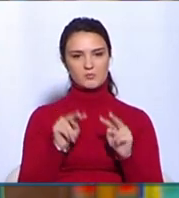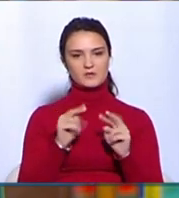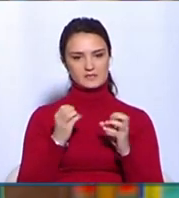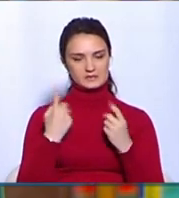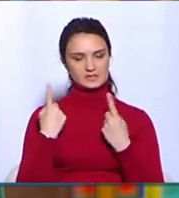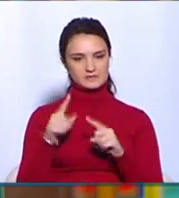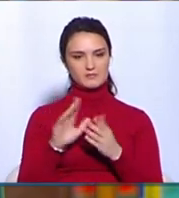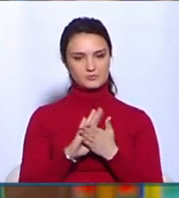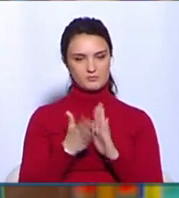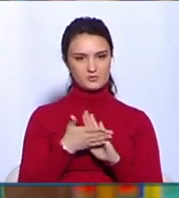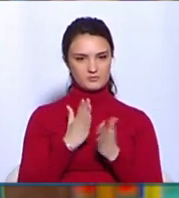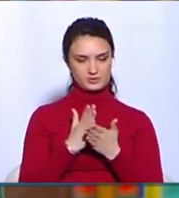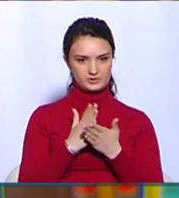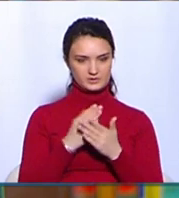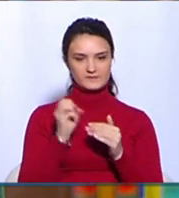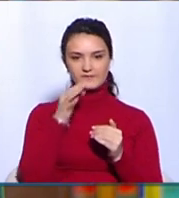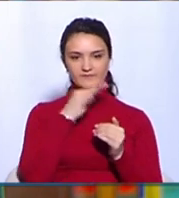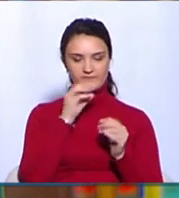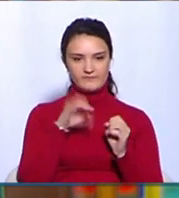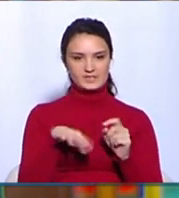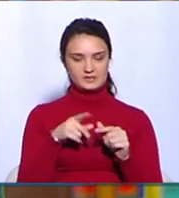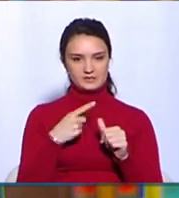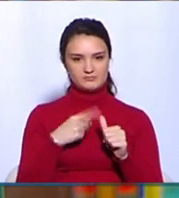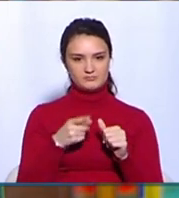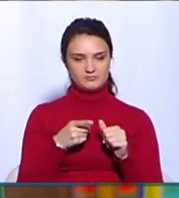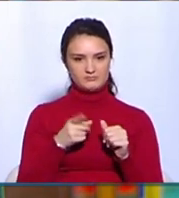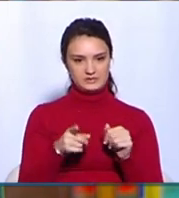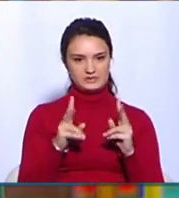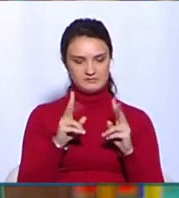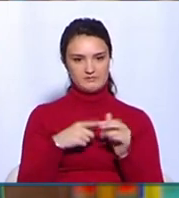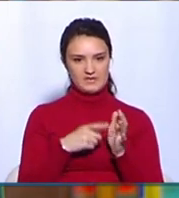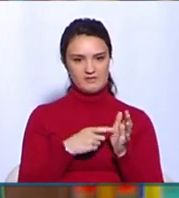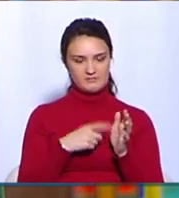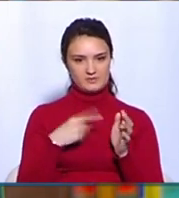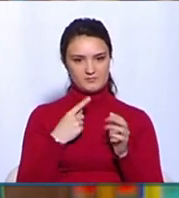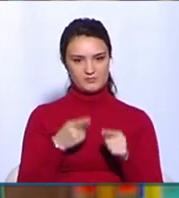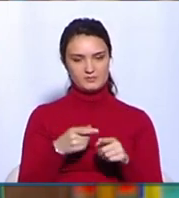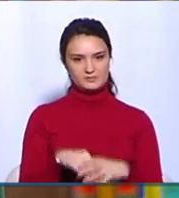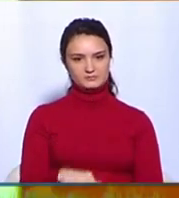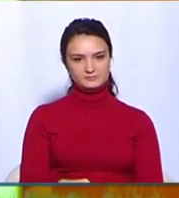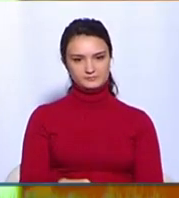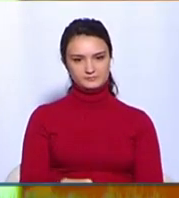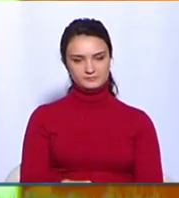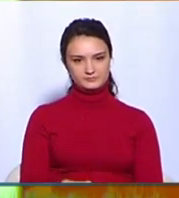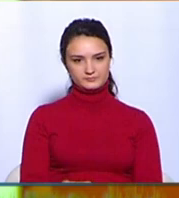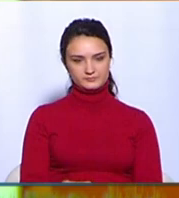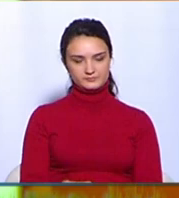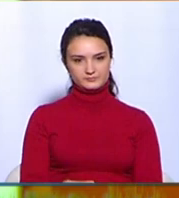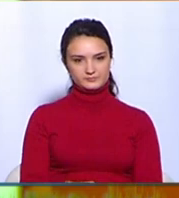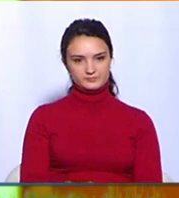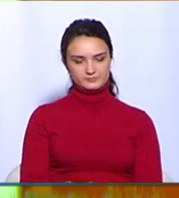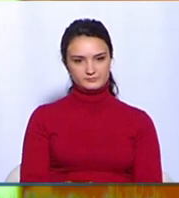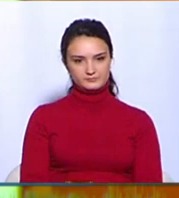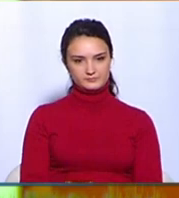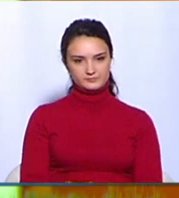კიდევ უფრო მძიმე მდგომარეობაშია, ვიდრე ეს კვლევები ადასტურებს ამ მაჩვენებლებს. მაგრამ ალბათ დაუბრუნდება.